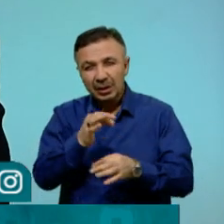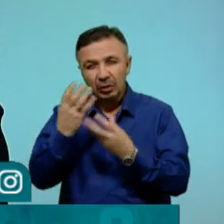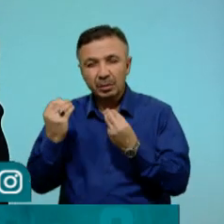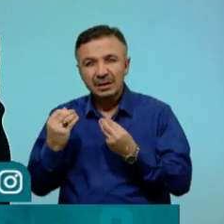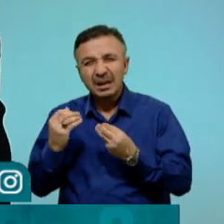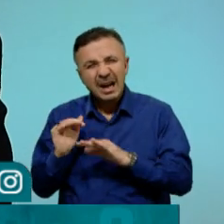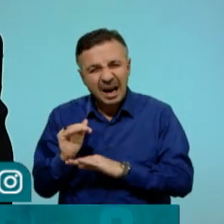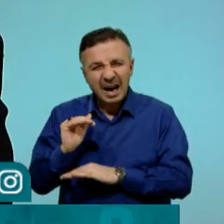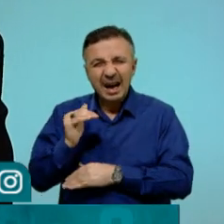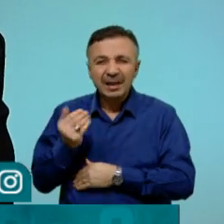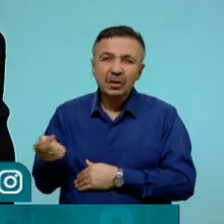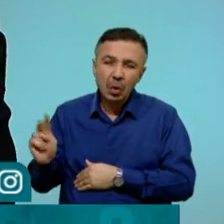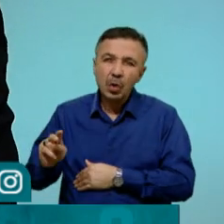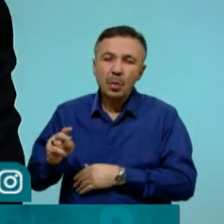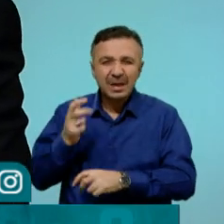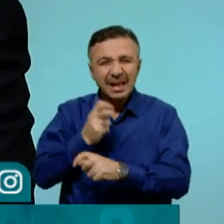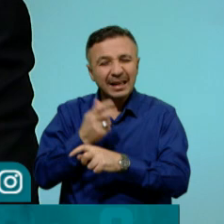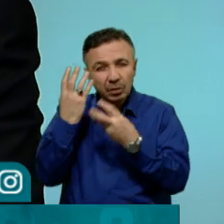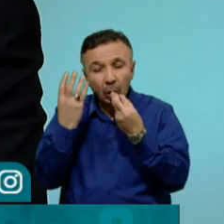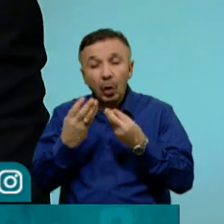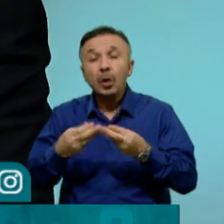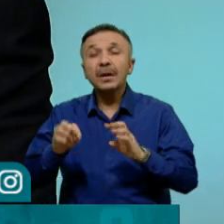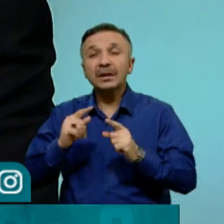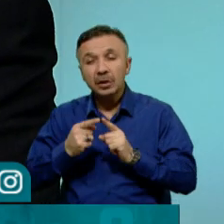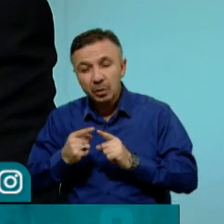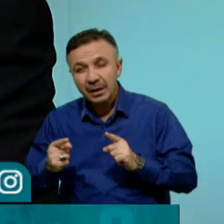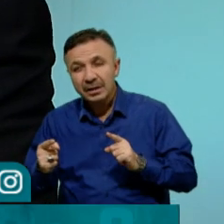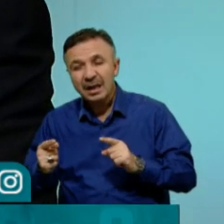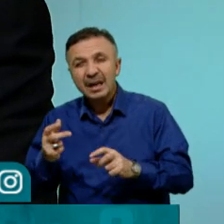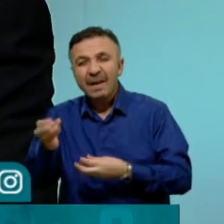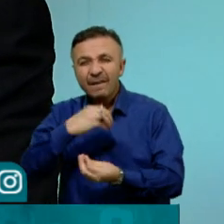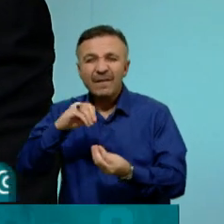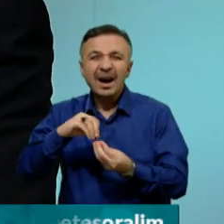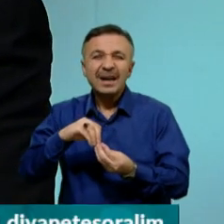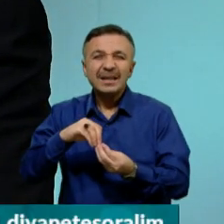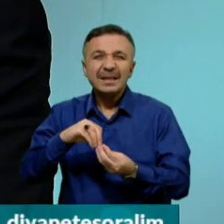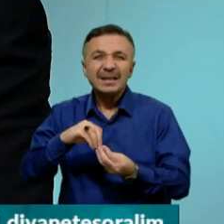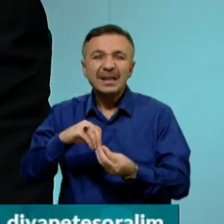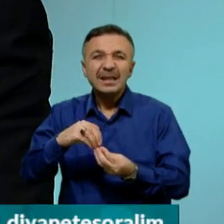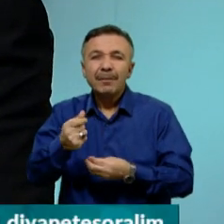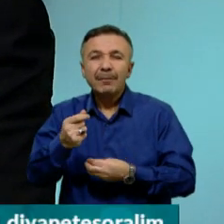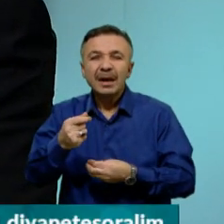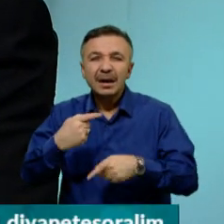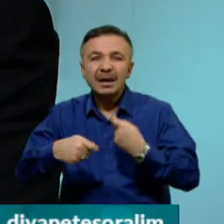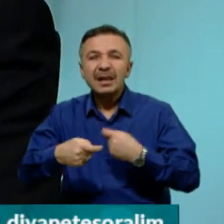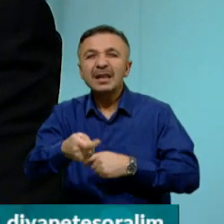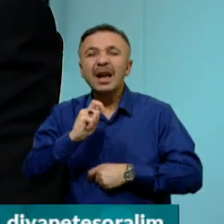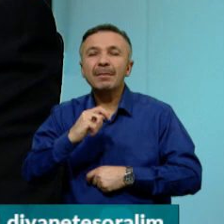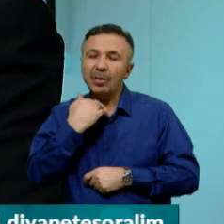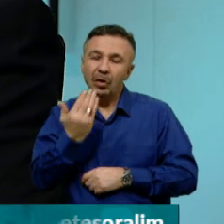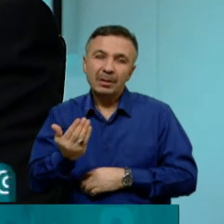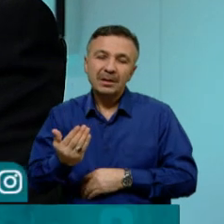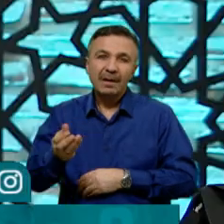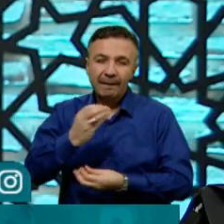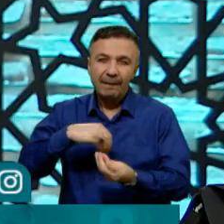olmadığı sürece faizli bu almak caiz değildir Eyvallah şuraya atlıyoruz diye düşünüyorum Kıymetli hocam şimdi faizli